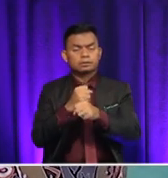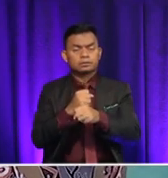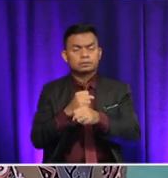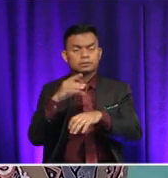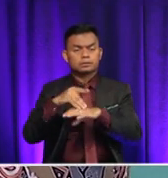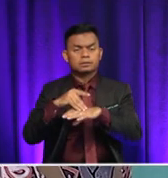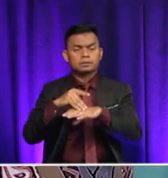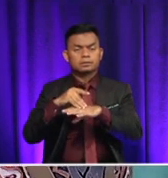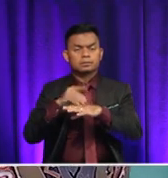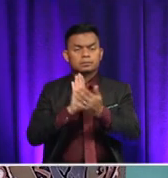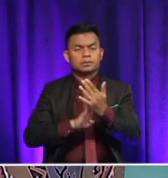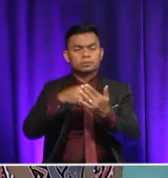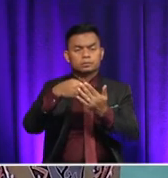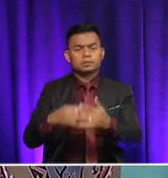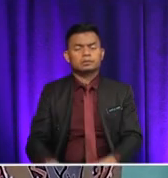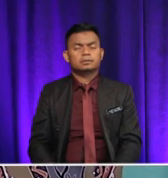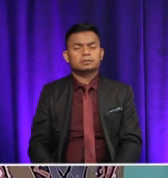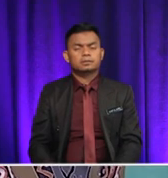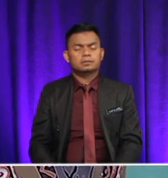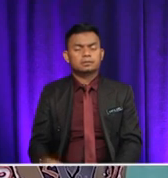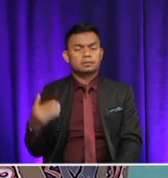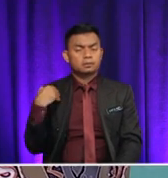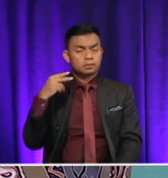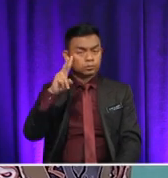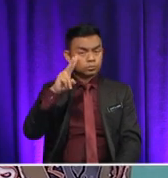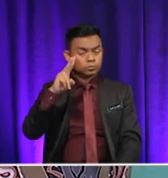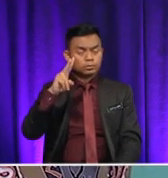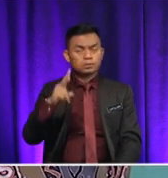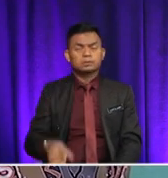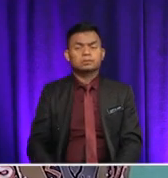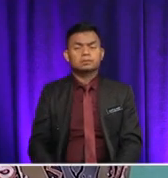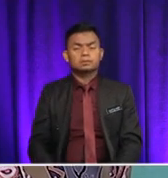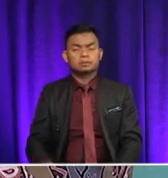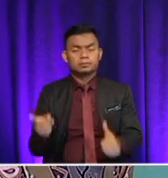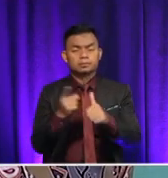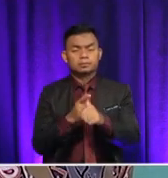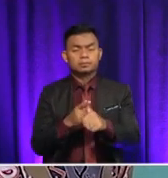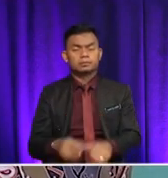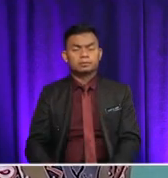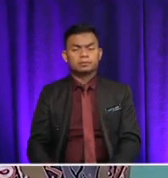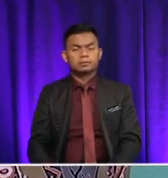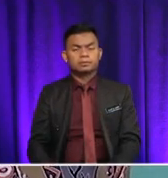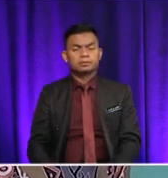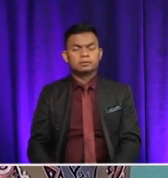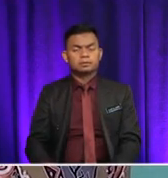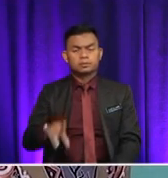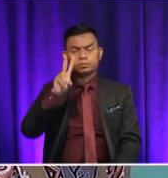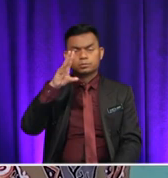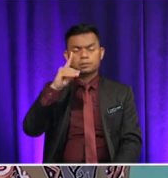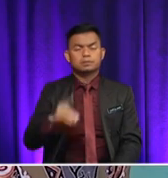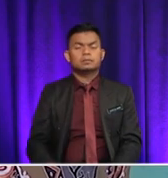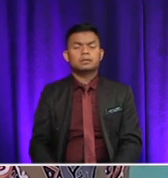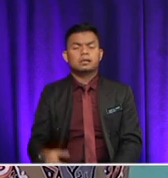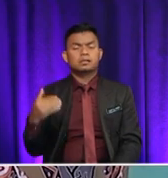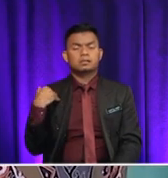pepaya aplikasi 2 lukisan teknik yaitu pertama otografik yaitu pandangan 22 dimensi ada